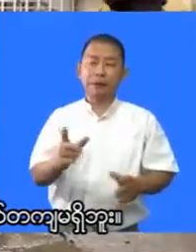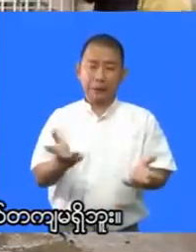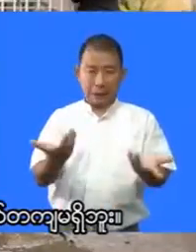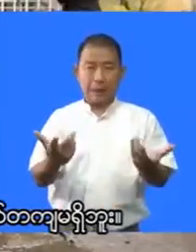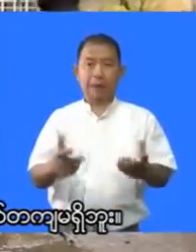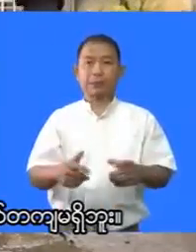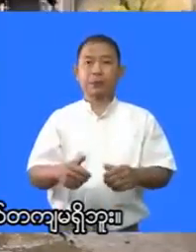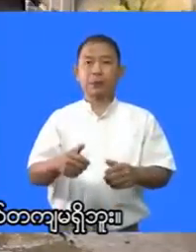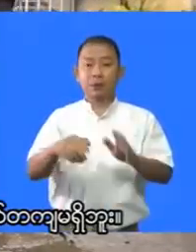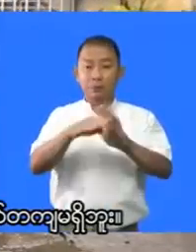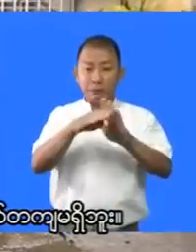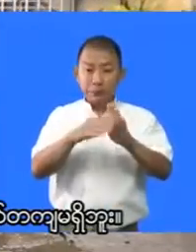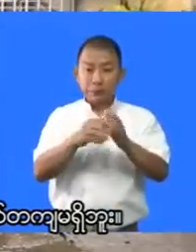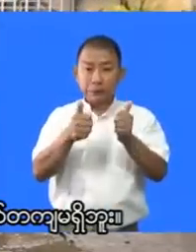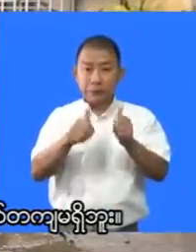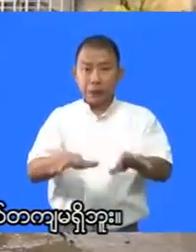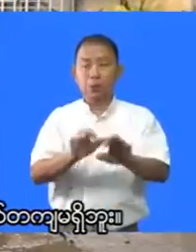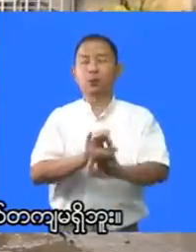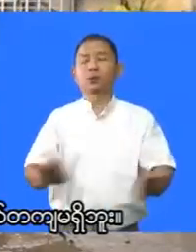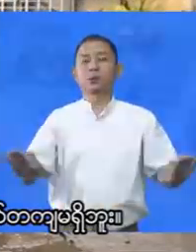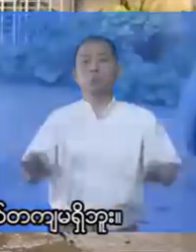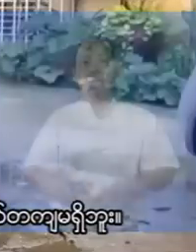level မှာပဲအမိန့်နဲ့ကြော်ညာချက်တွေနေပဲ